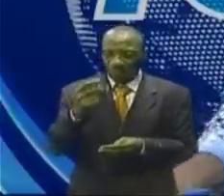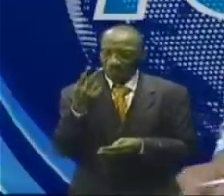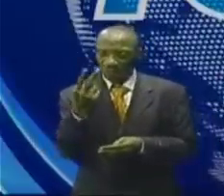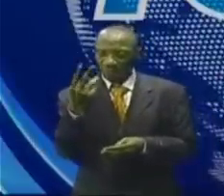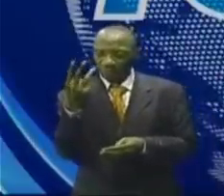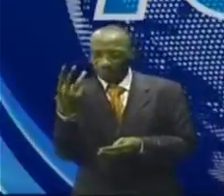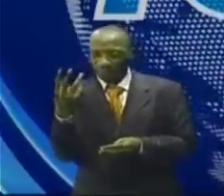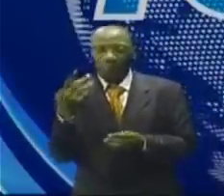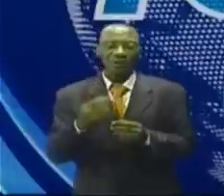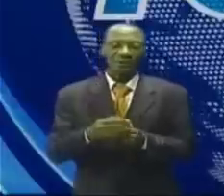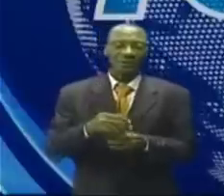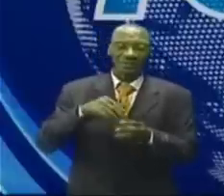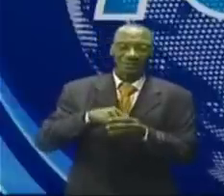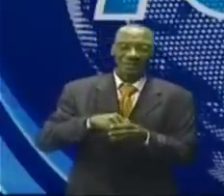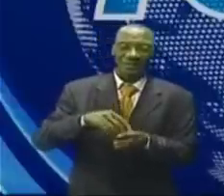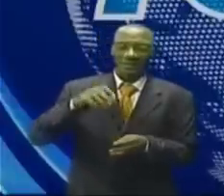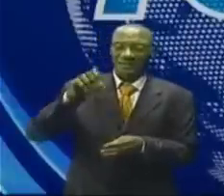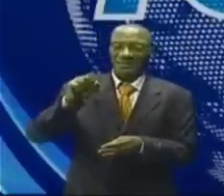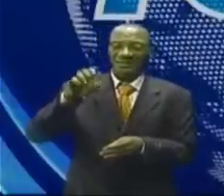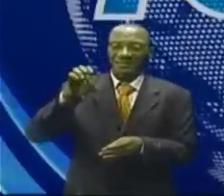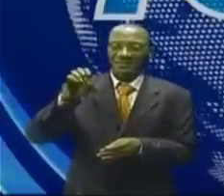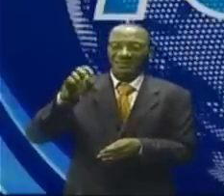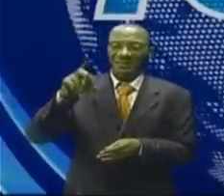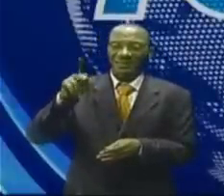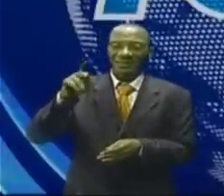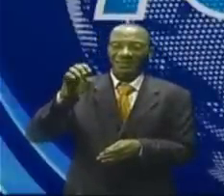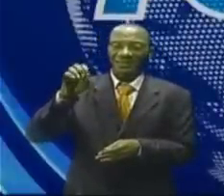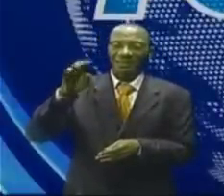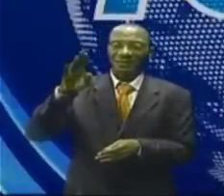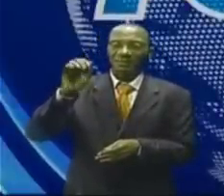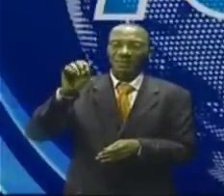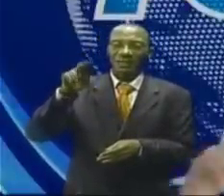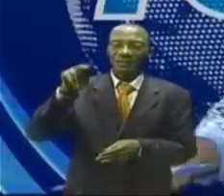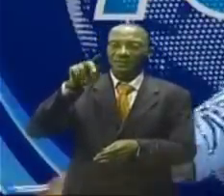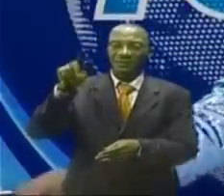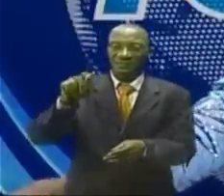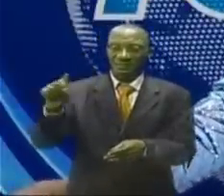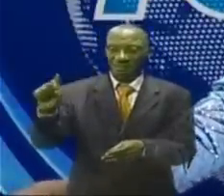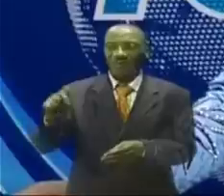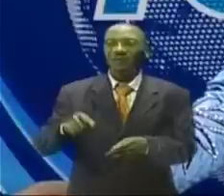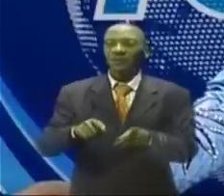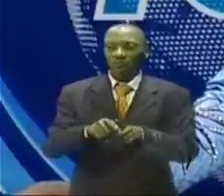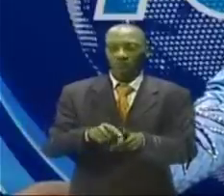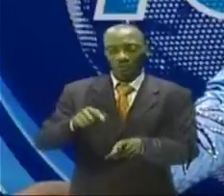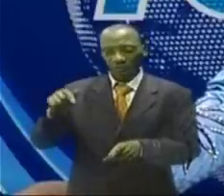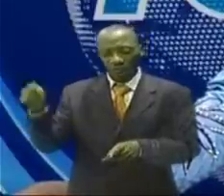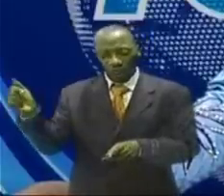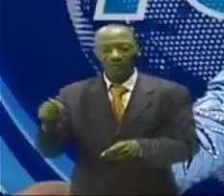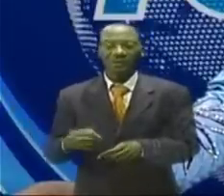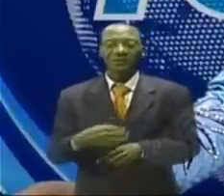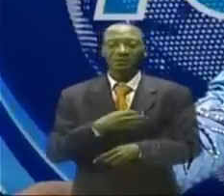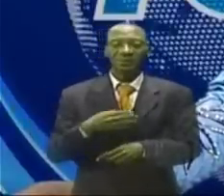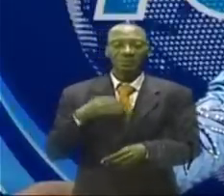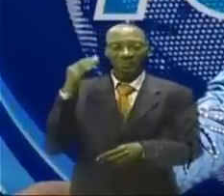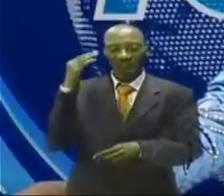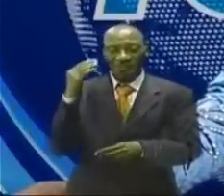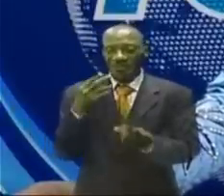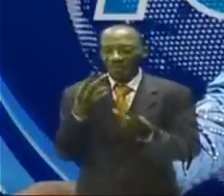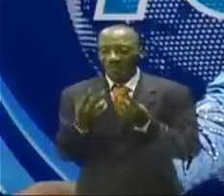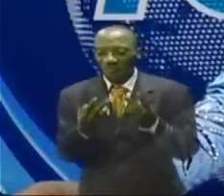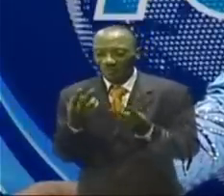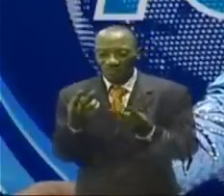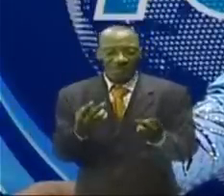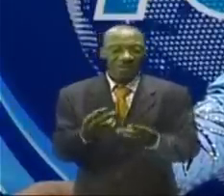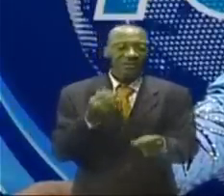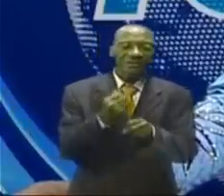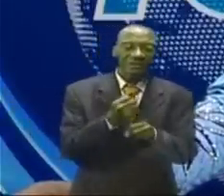les territoires de Sekibanza et Lukula, où des nouvelles écoles ont été construites dans le cadre du programme de développement local des